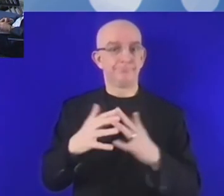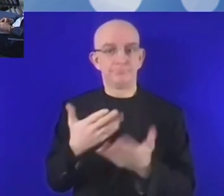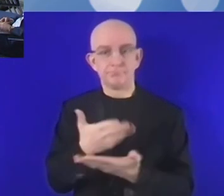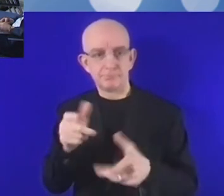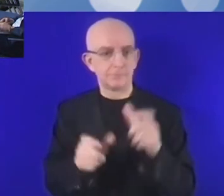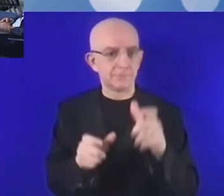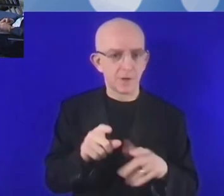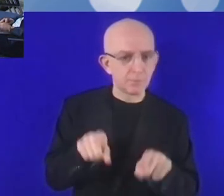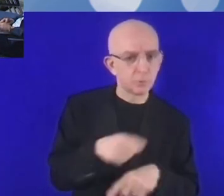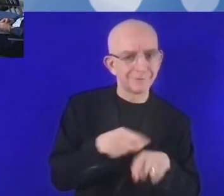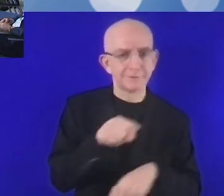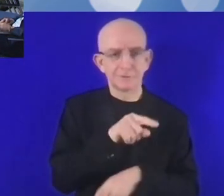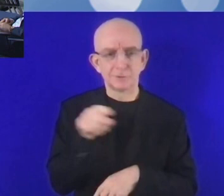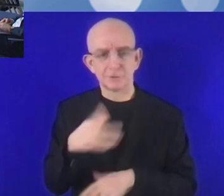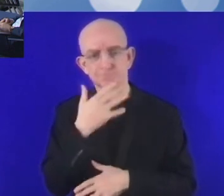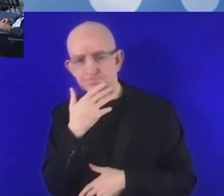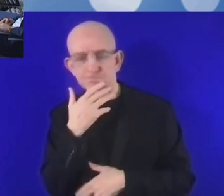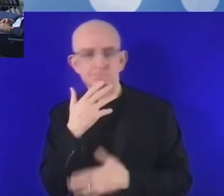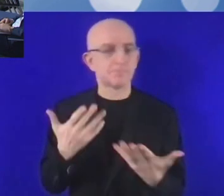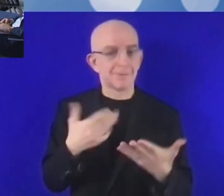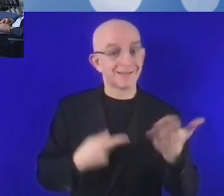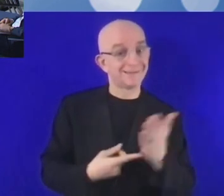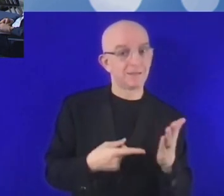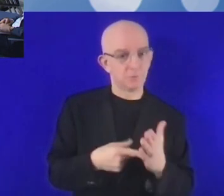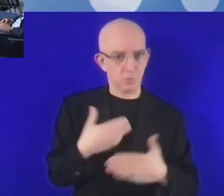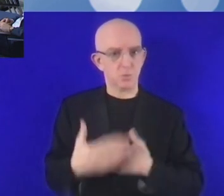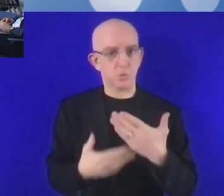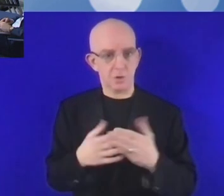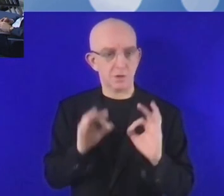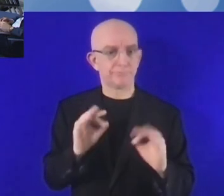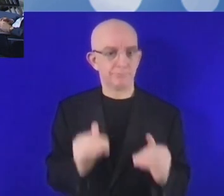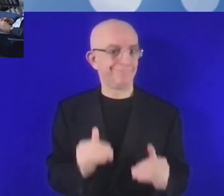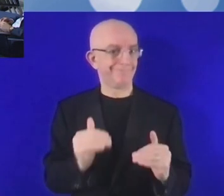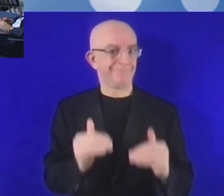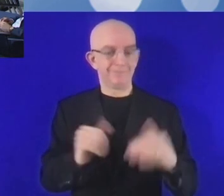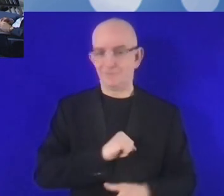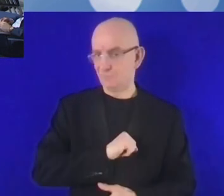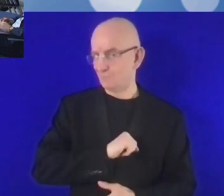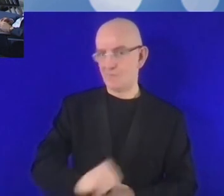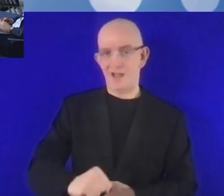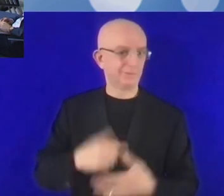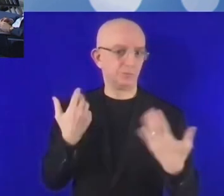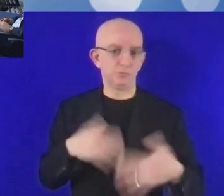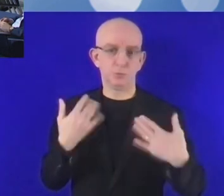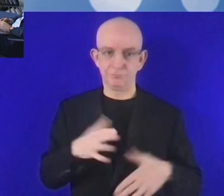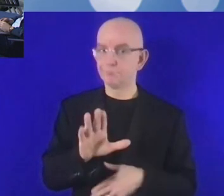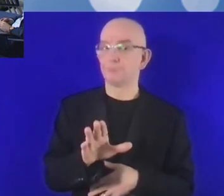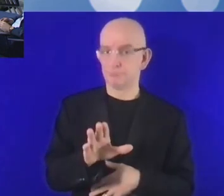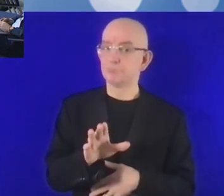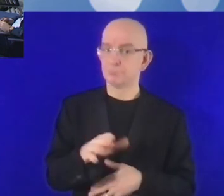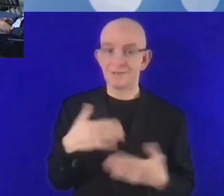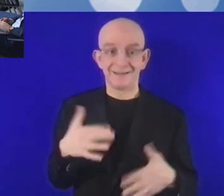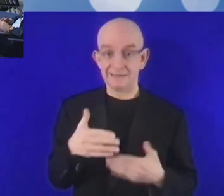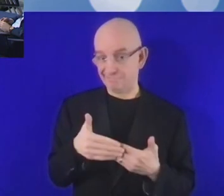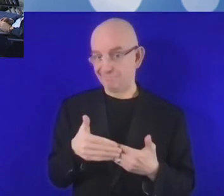能够对这些问题非常的关注。我们知道新技术的发展非常的迅速，我们作为人来讲并没有很多